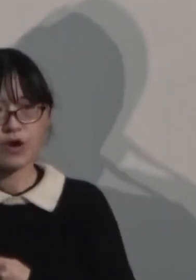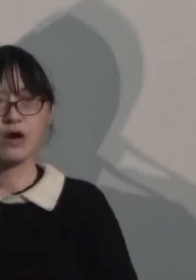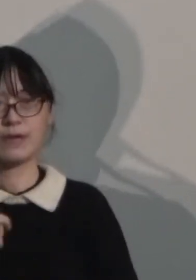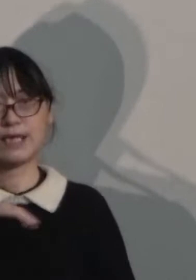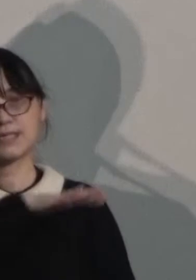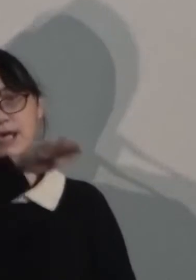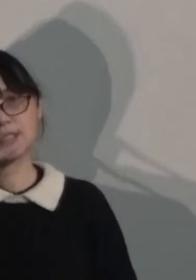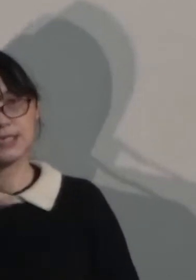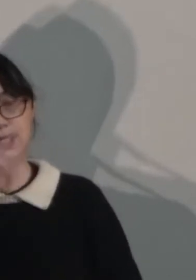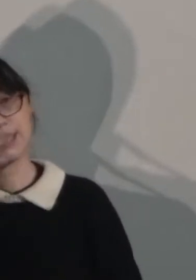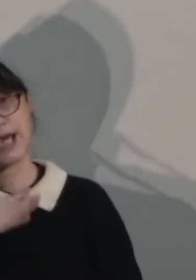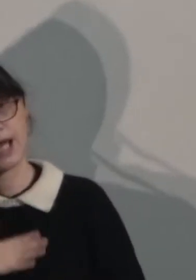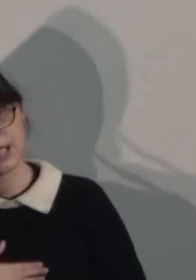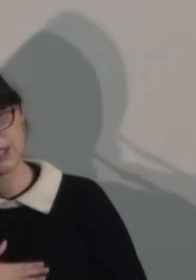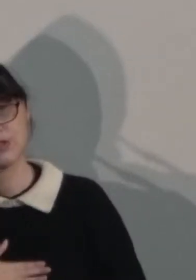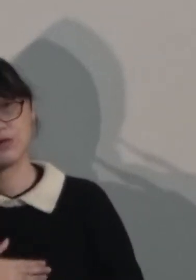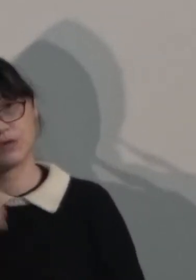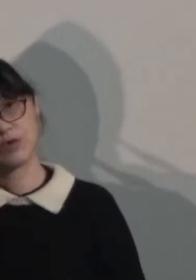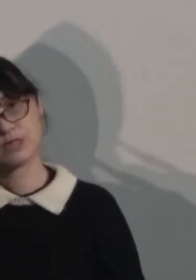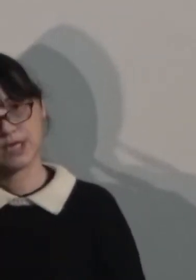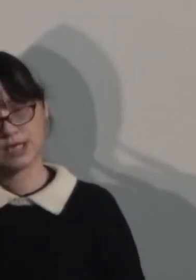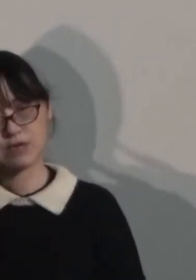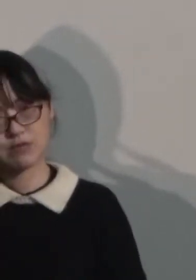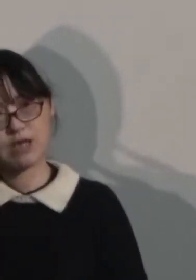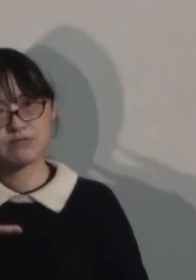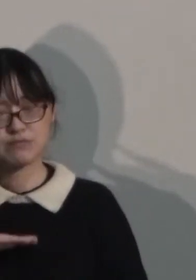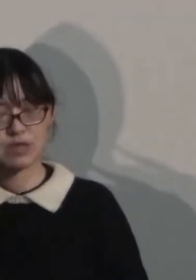ようとしているのではないかと思います。